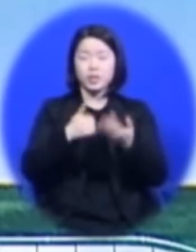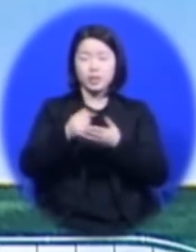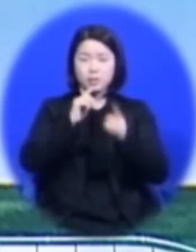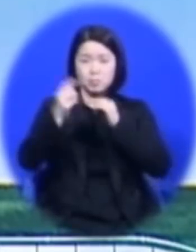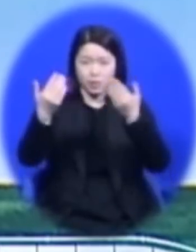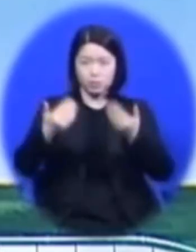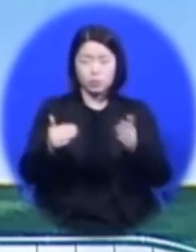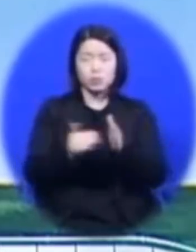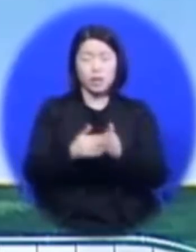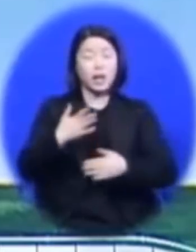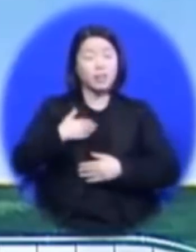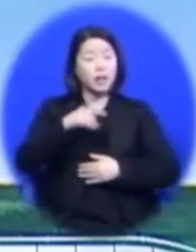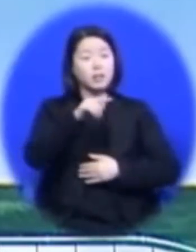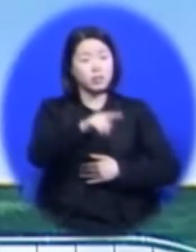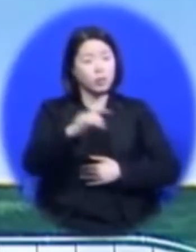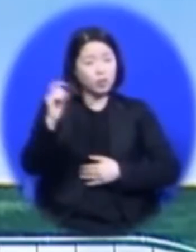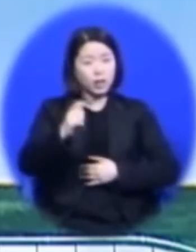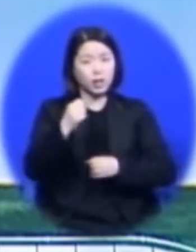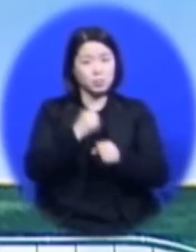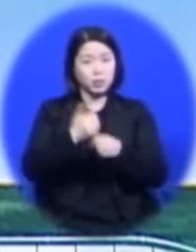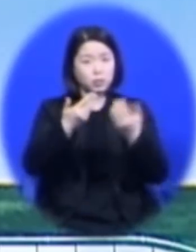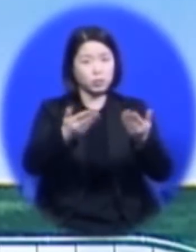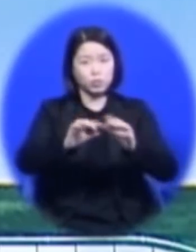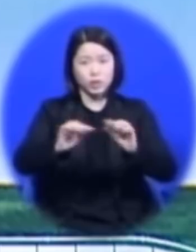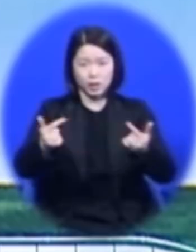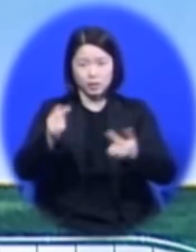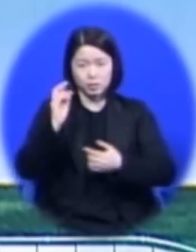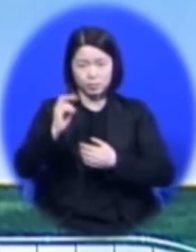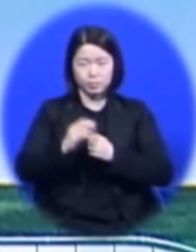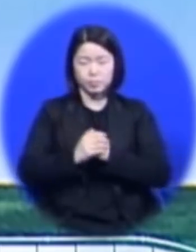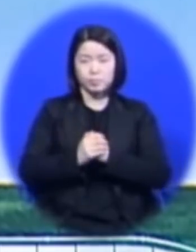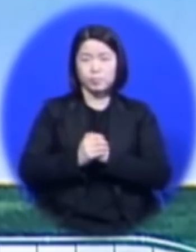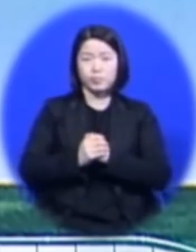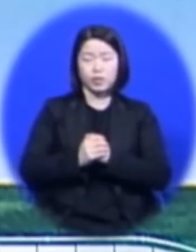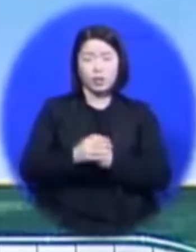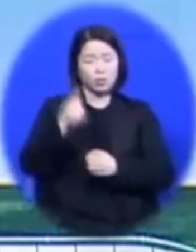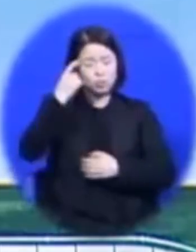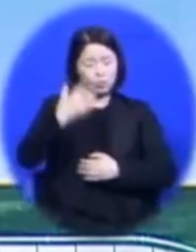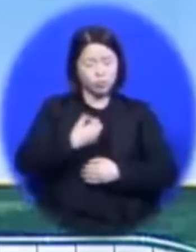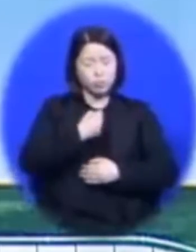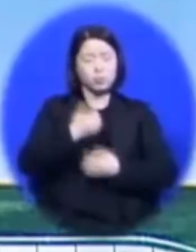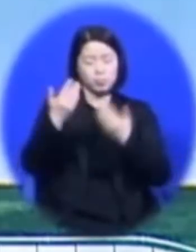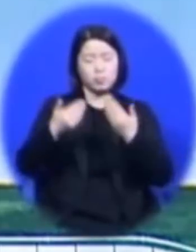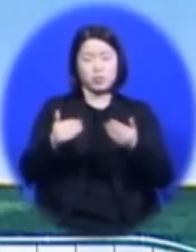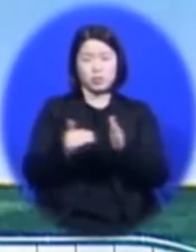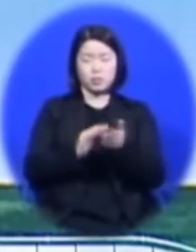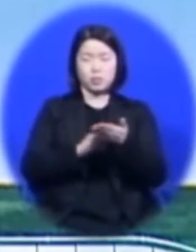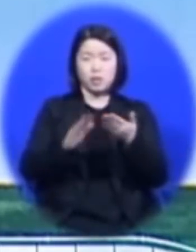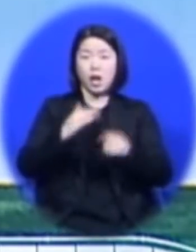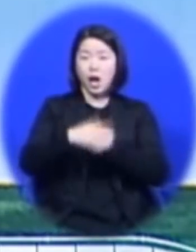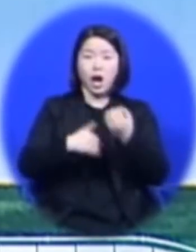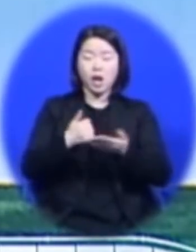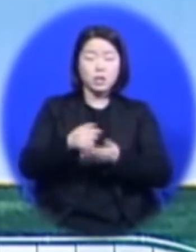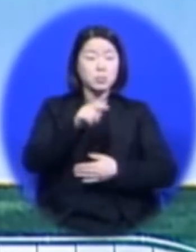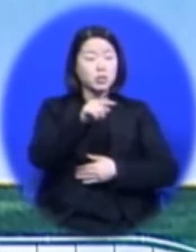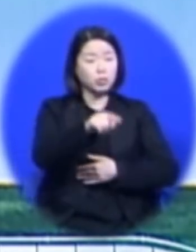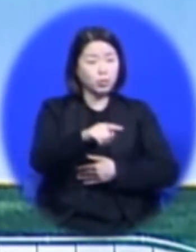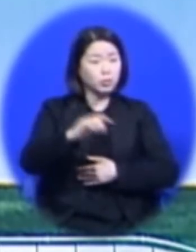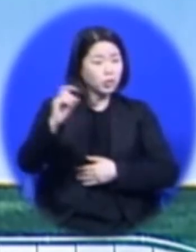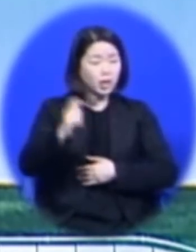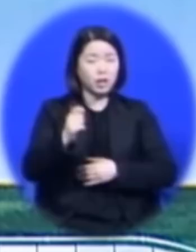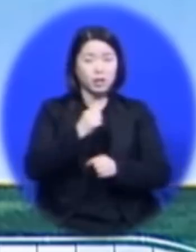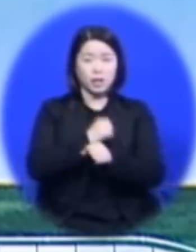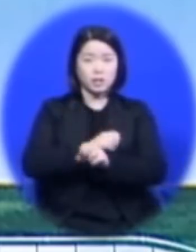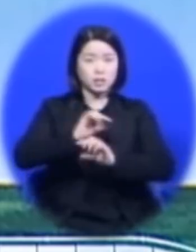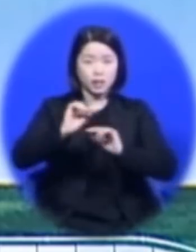말씀하셨어 나는 너를 강하게 하지 않을 것이다 충격을 받았어요 하나님이 너를 강하게 하지 않을